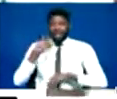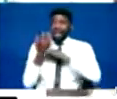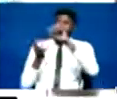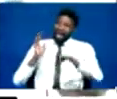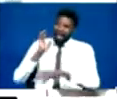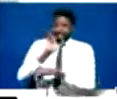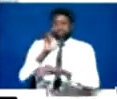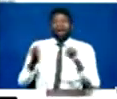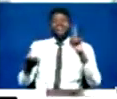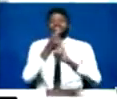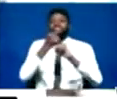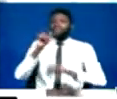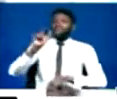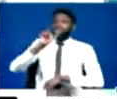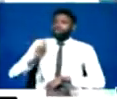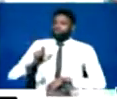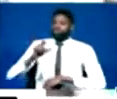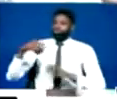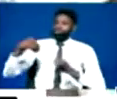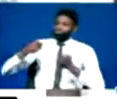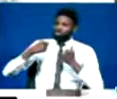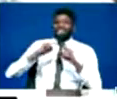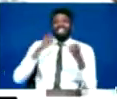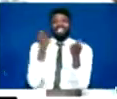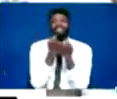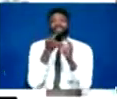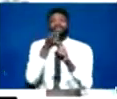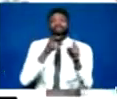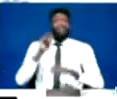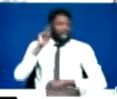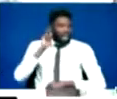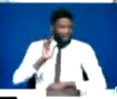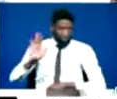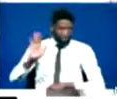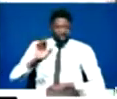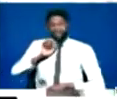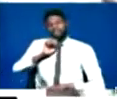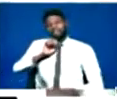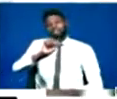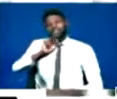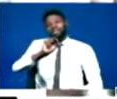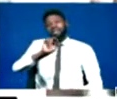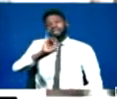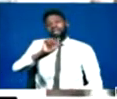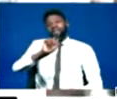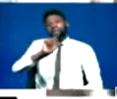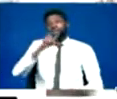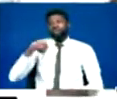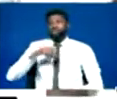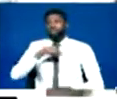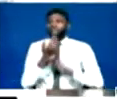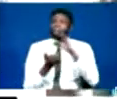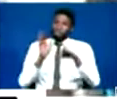regionals, na nilishindwa na team kutoka Nandi County inaitwa Sanyak, na tukarudi shuleni na tukaanza